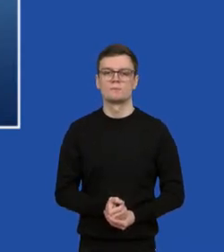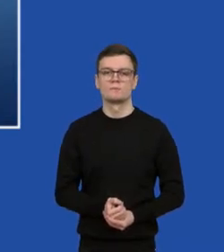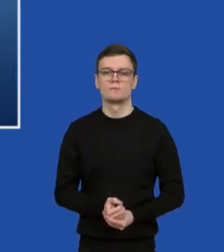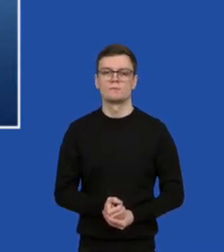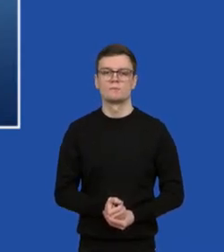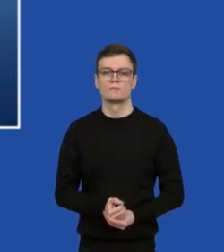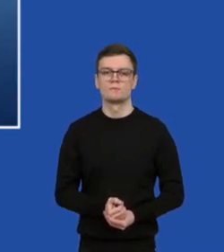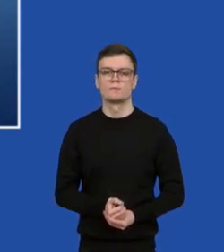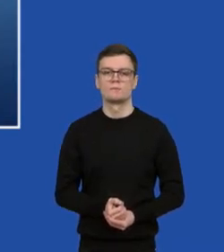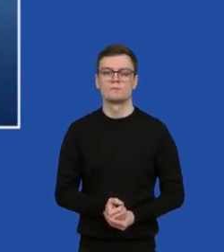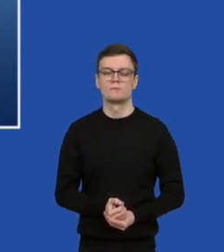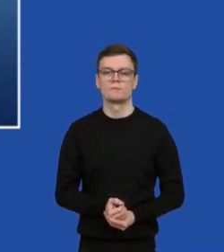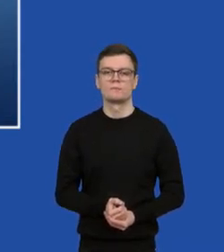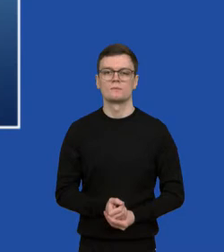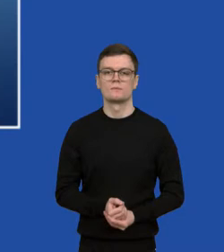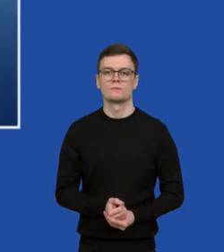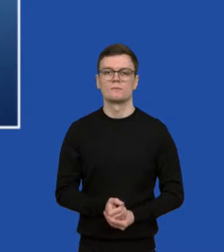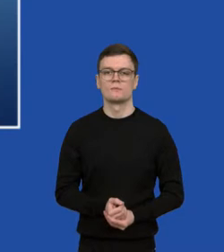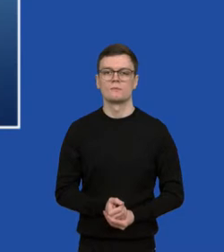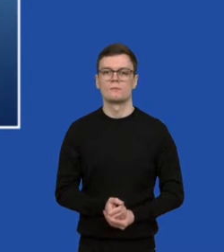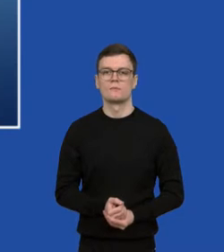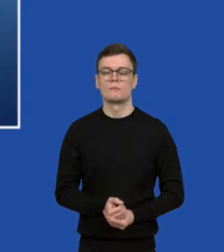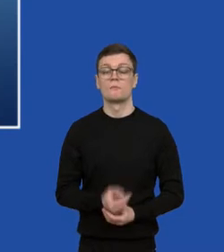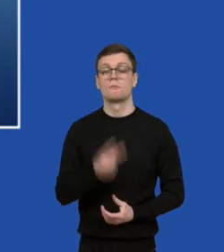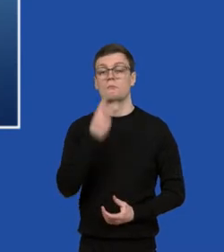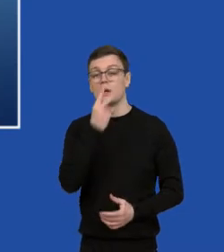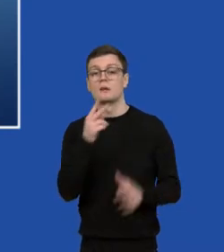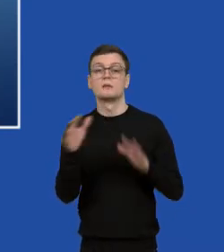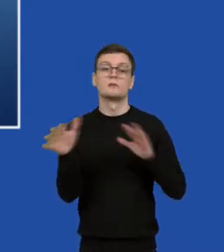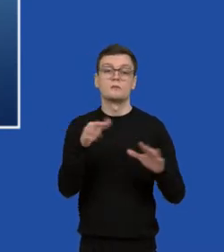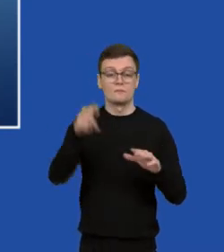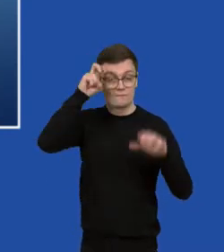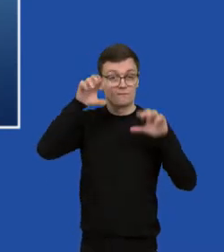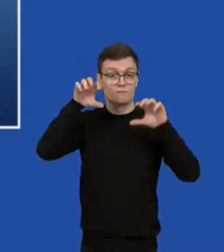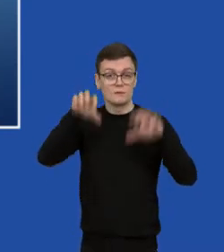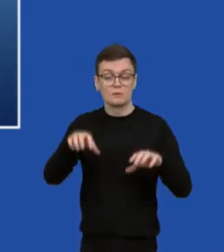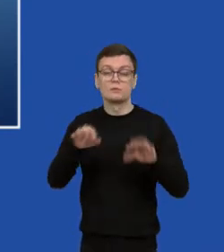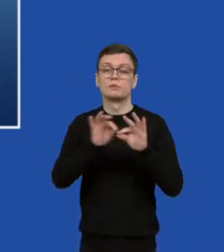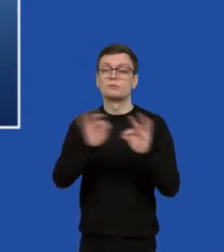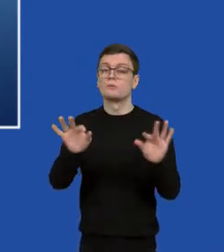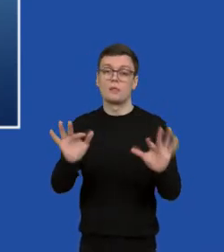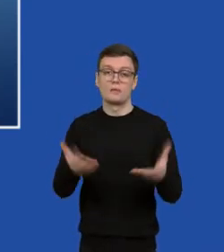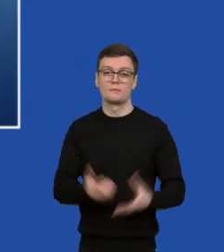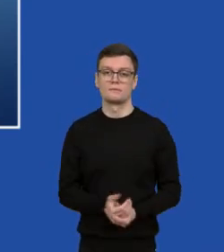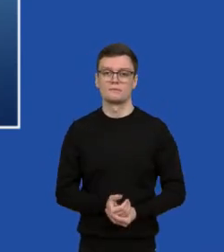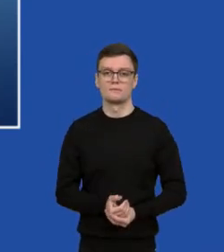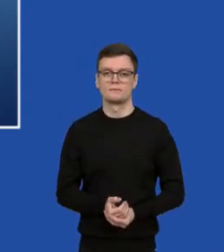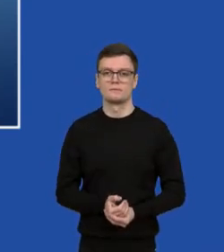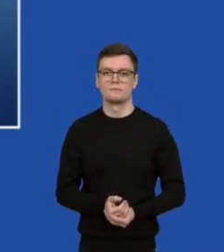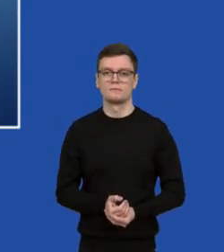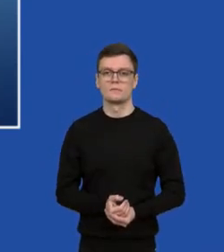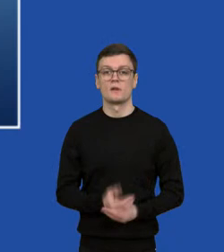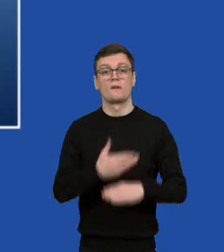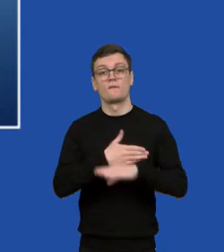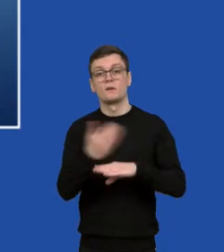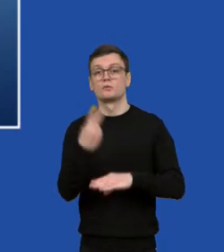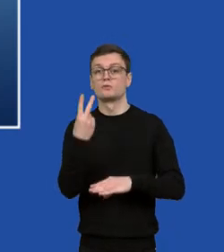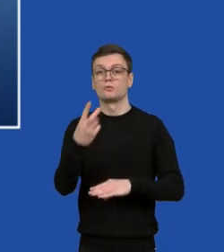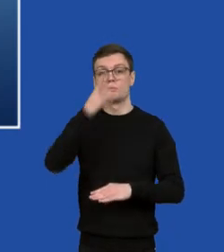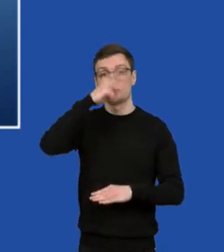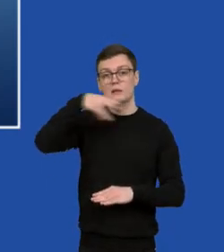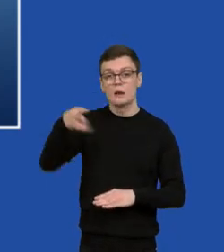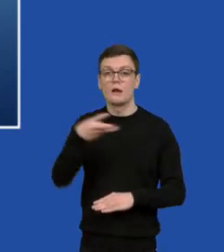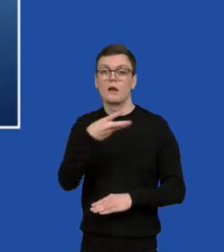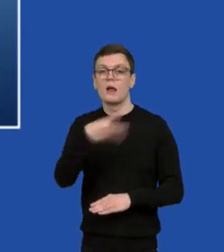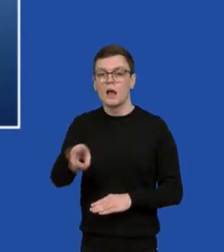Taip, tai atsižvelgdama į šias aplinkybės, vyriausybė siūlo virš 2 milijardų eurų vertės